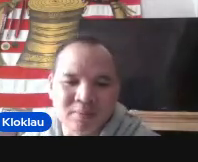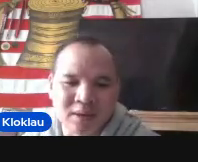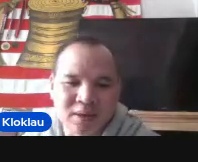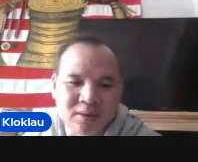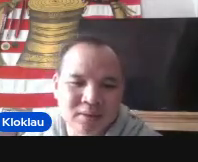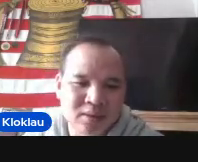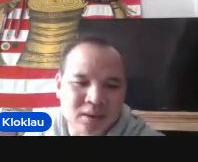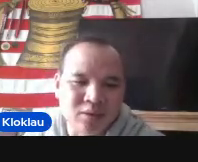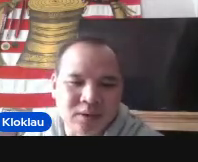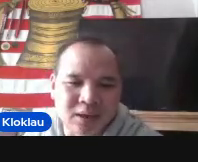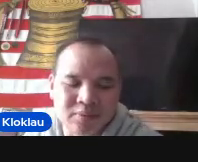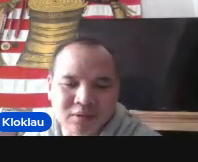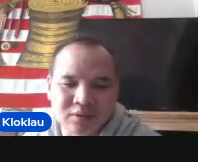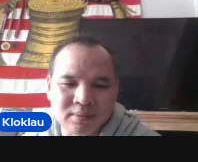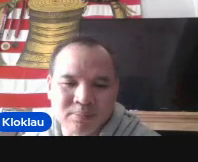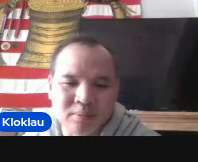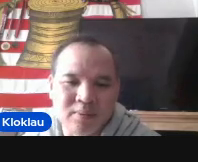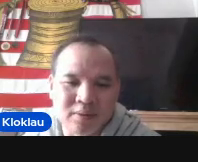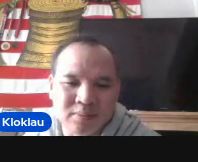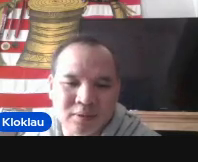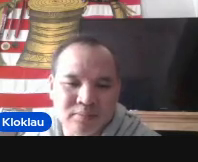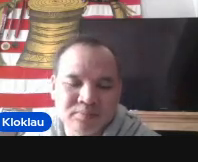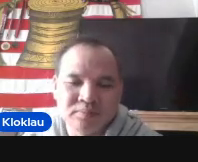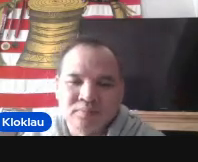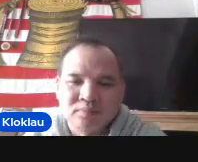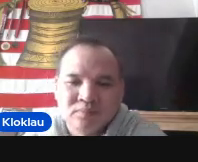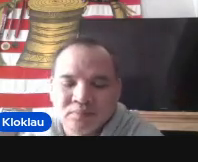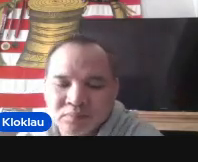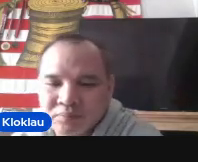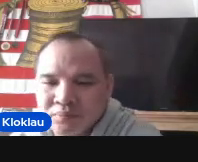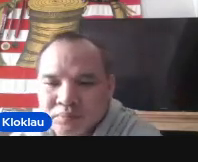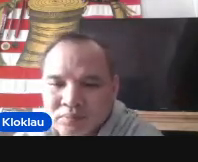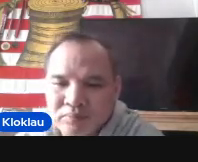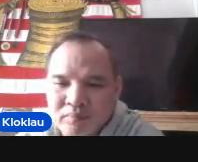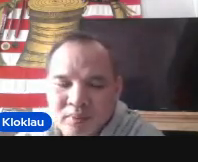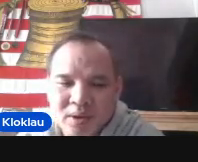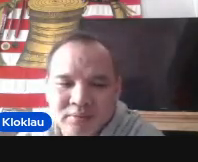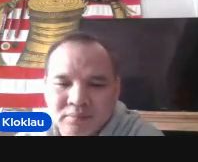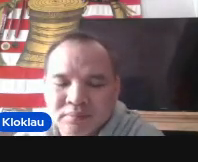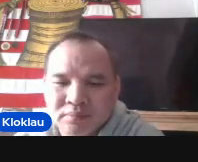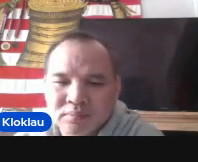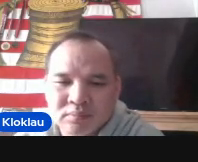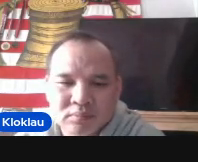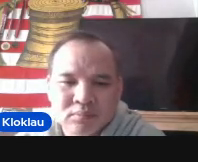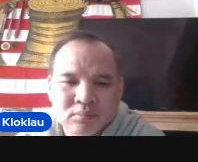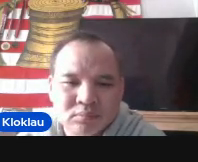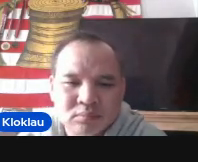ารเมื่อ3ปีที่แล้วปรากฏว่าประชาชนทั้งหลายเนี่ย